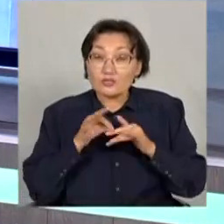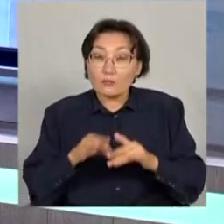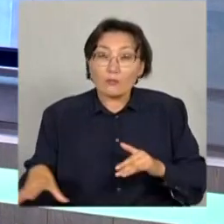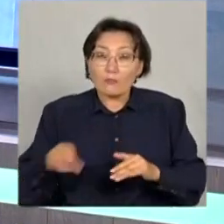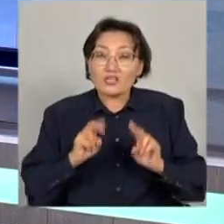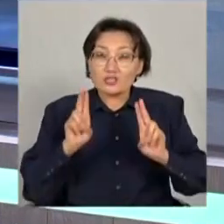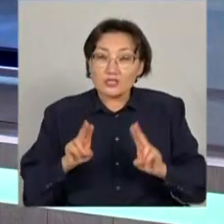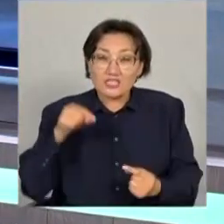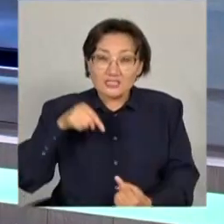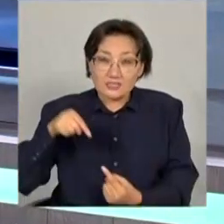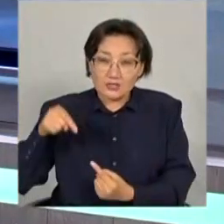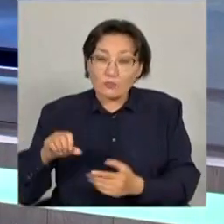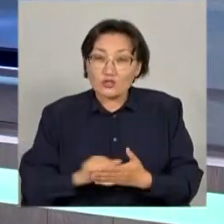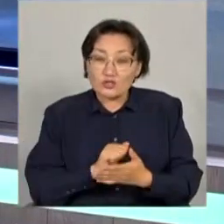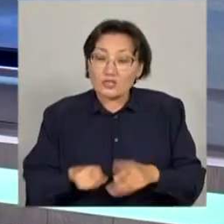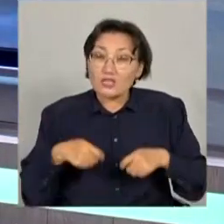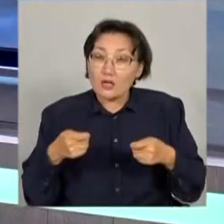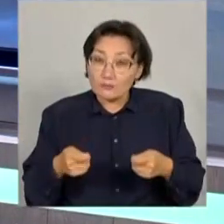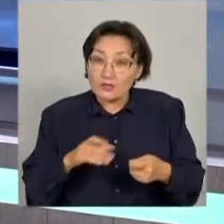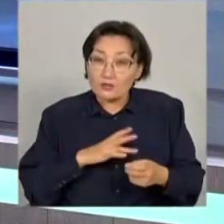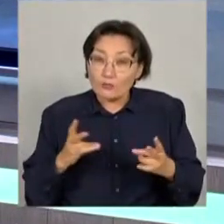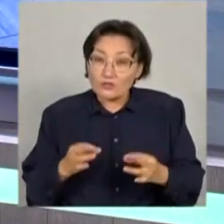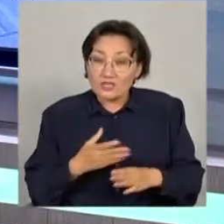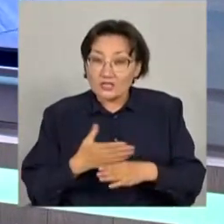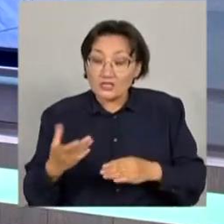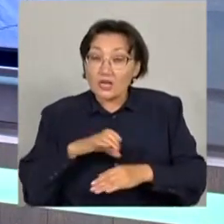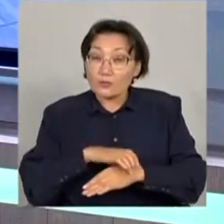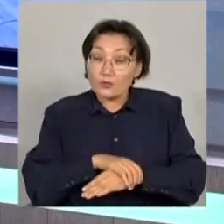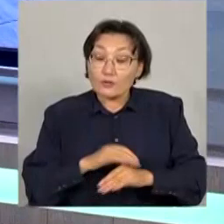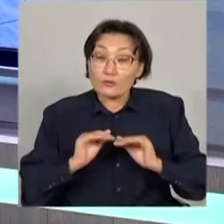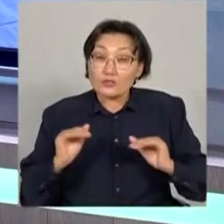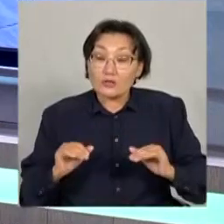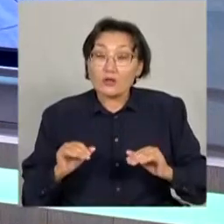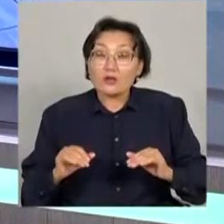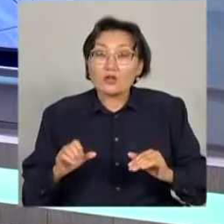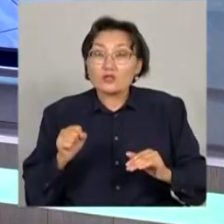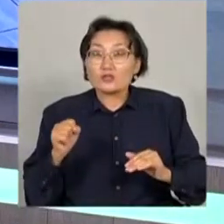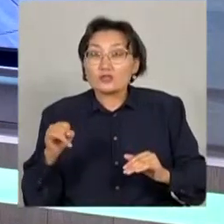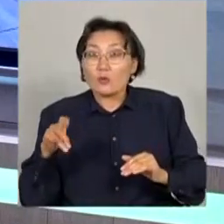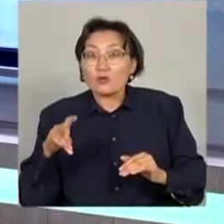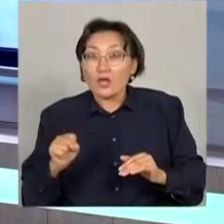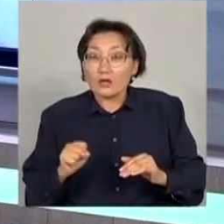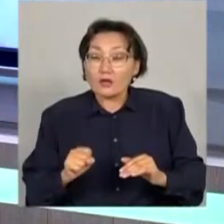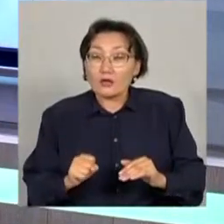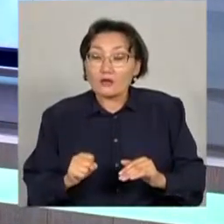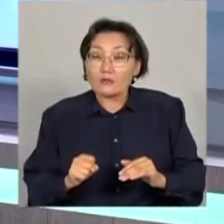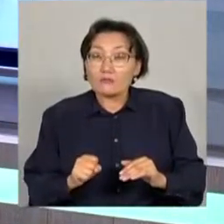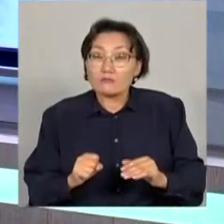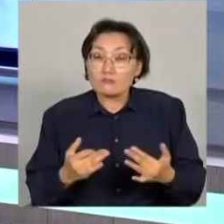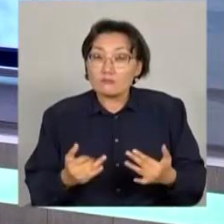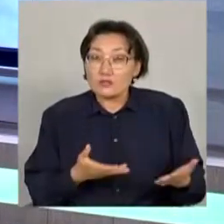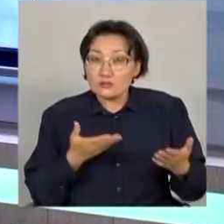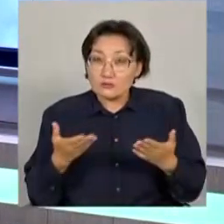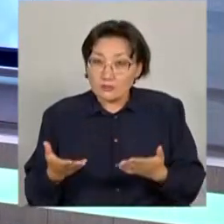барлық ережелеріне сай келетін құжаттар тапсырған, алайда кейін анықталғандай балаларды саунаға орналастырған. Мәселенің